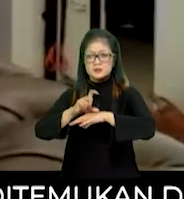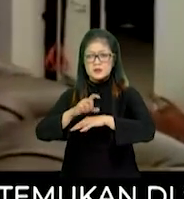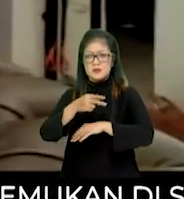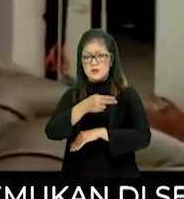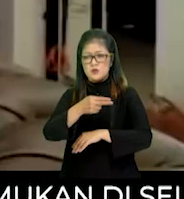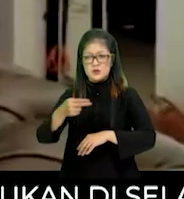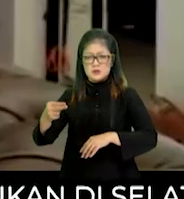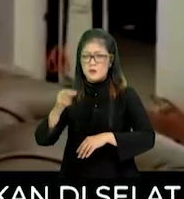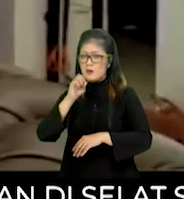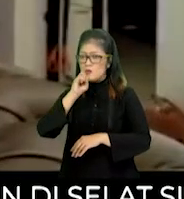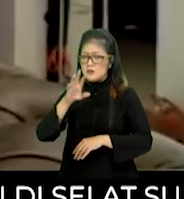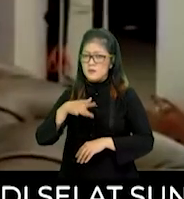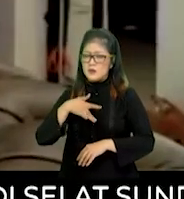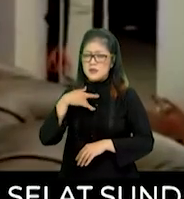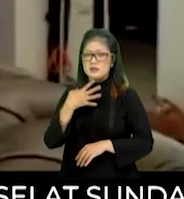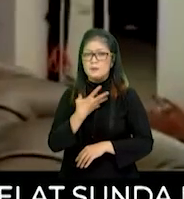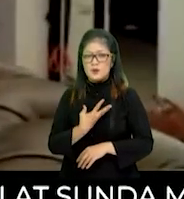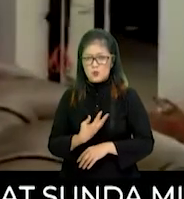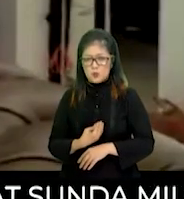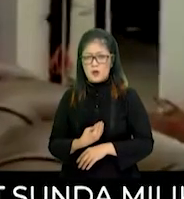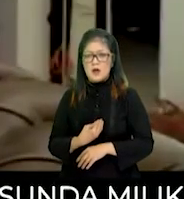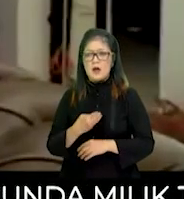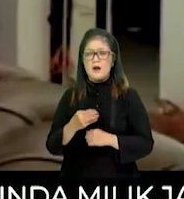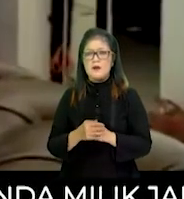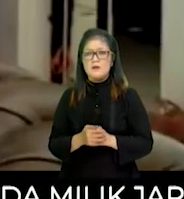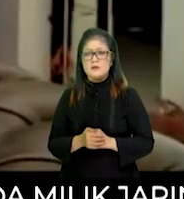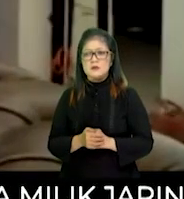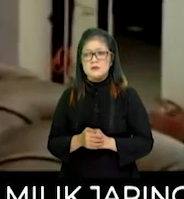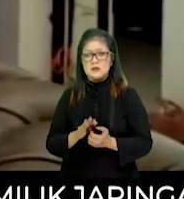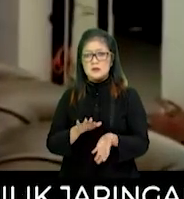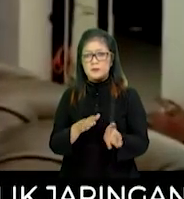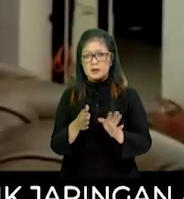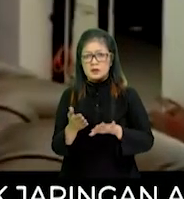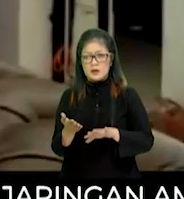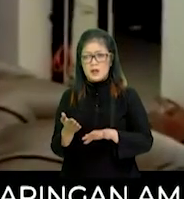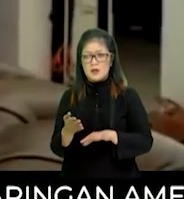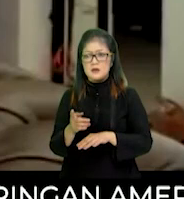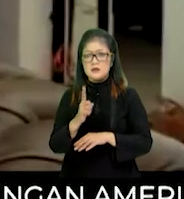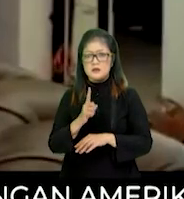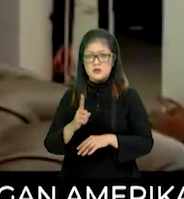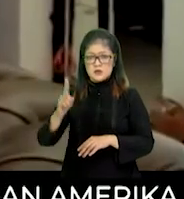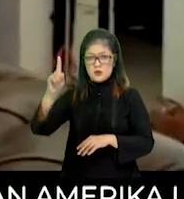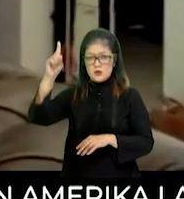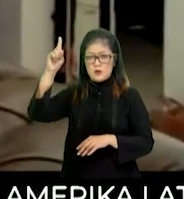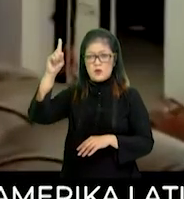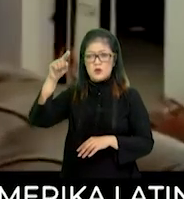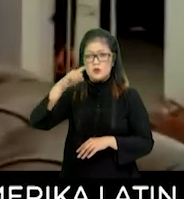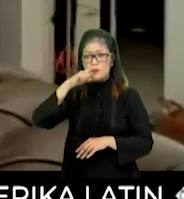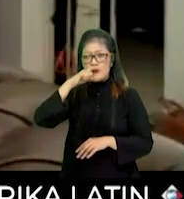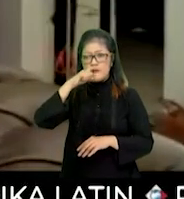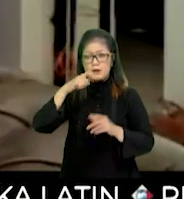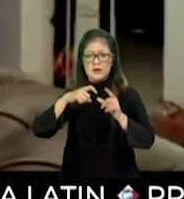menyampaikan rasa duka yang dalam atas berpulangnya ke rahmatullah almarhum Bapak Syafi'i